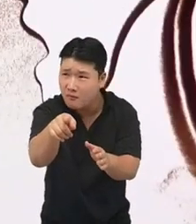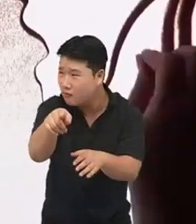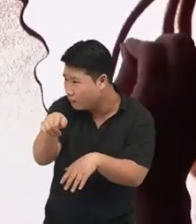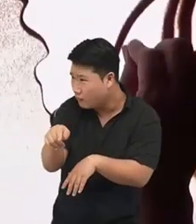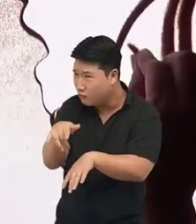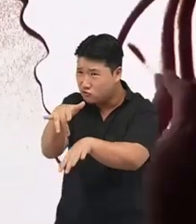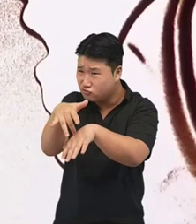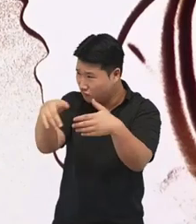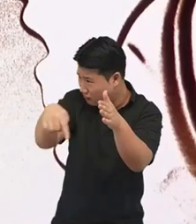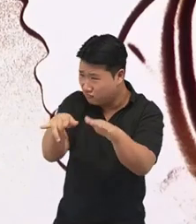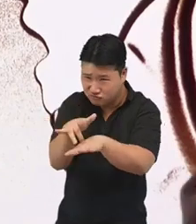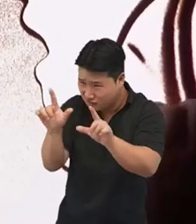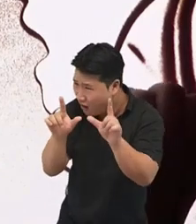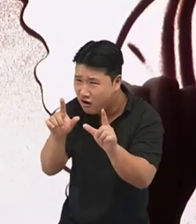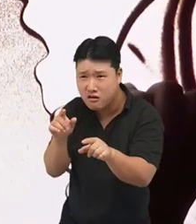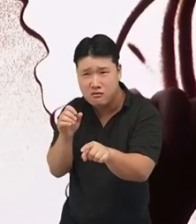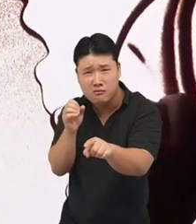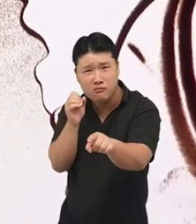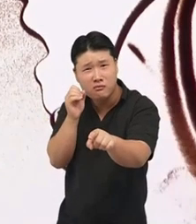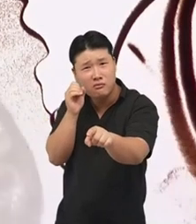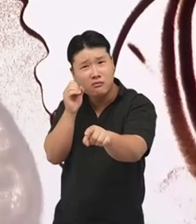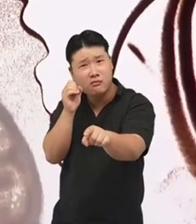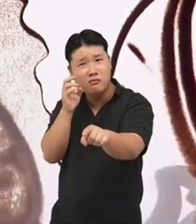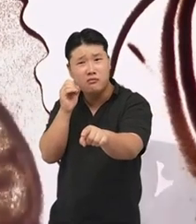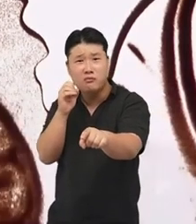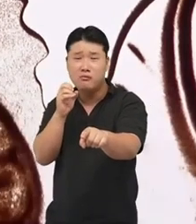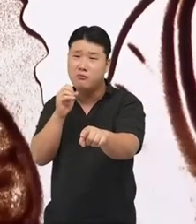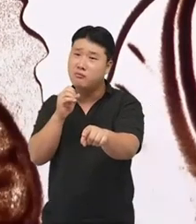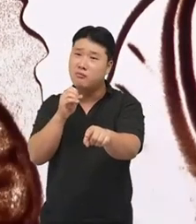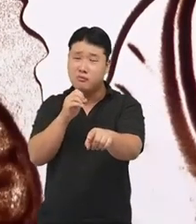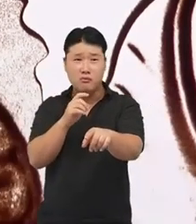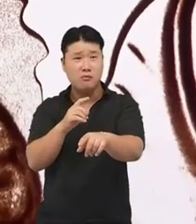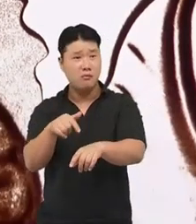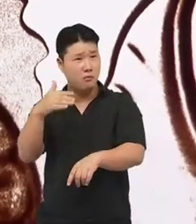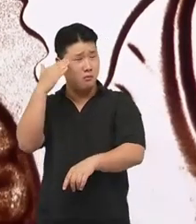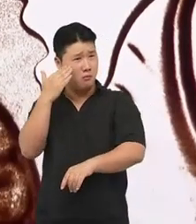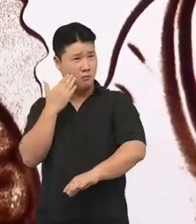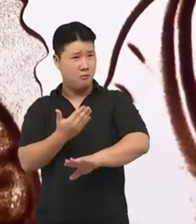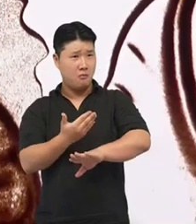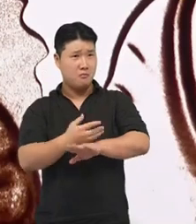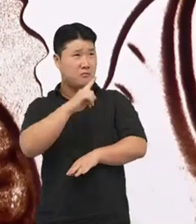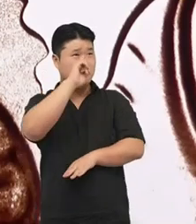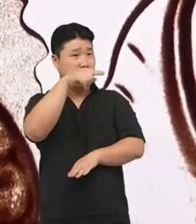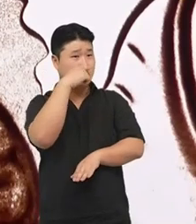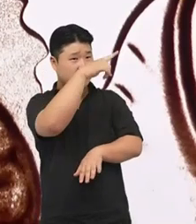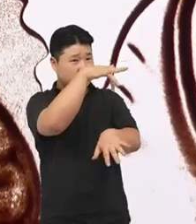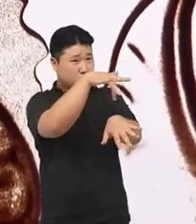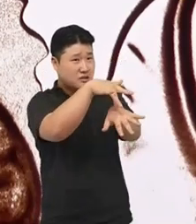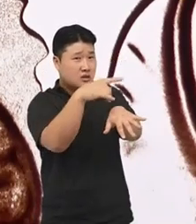귀신통? 저 통 안에 귀신이 산다고? 서양 귀신은 소리도 좋네. 내